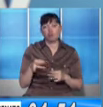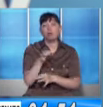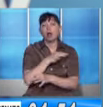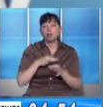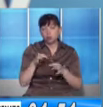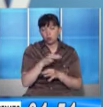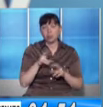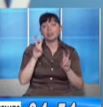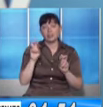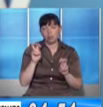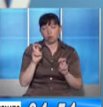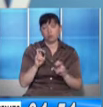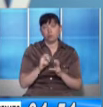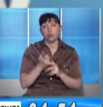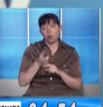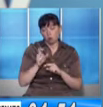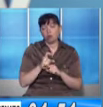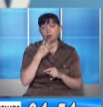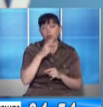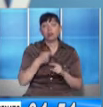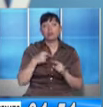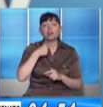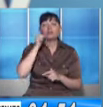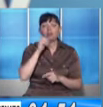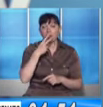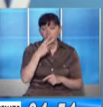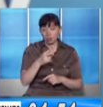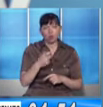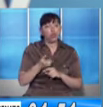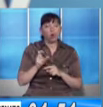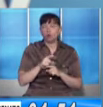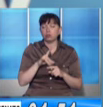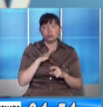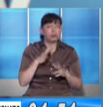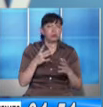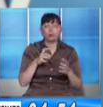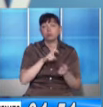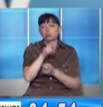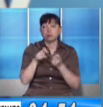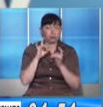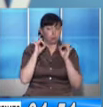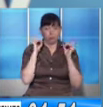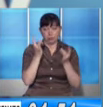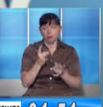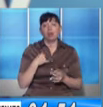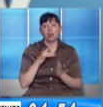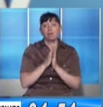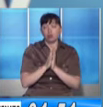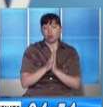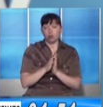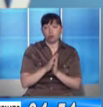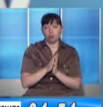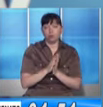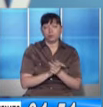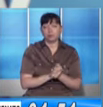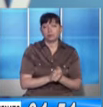foarte aprins care, pe care l-am văzut ieri și a fost pe larg discutat. Rog colegii ca să